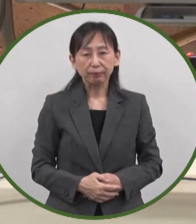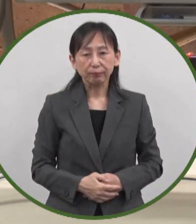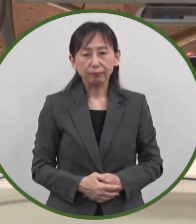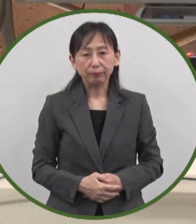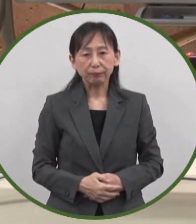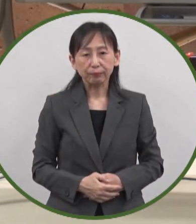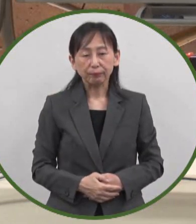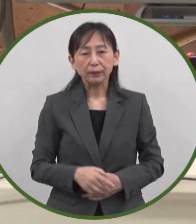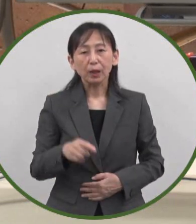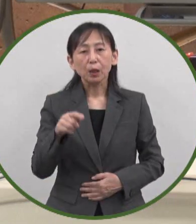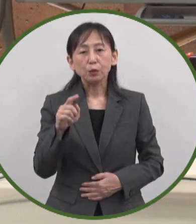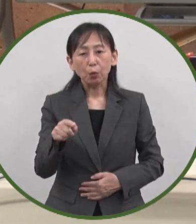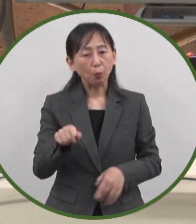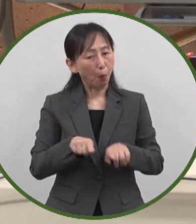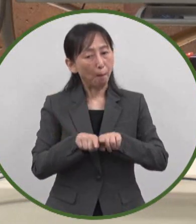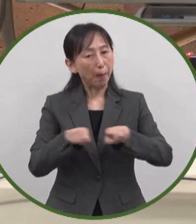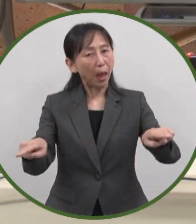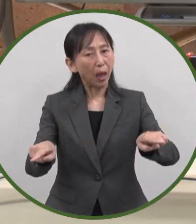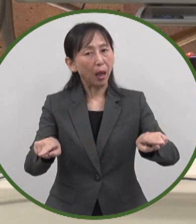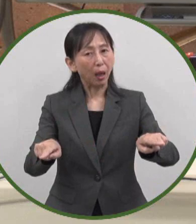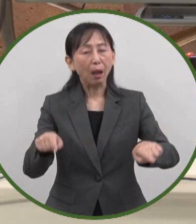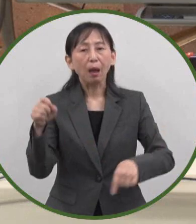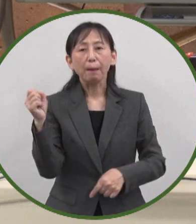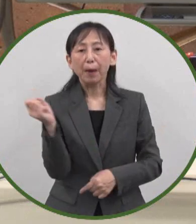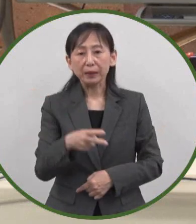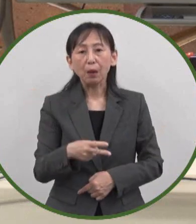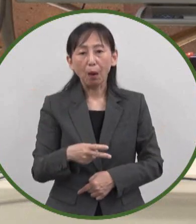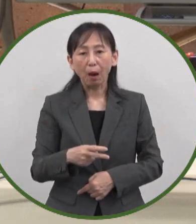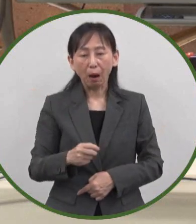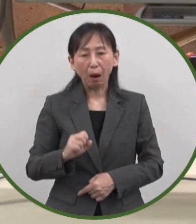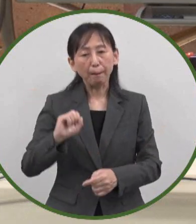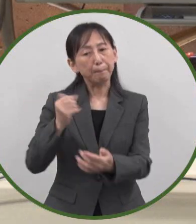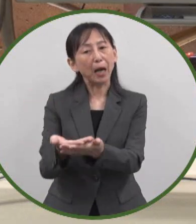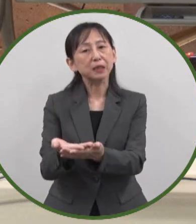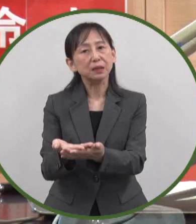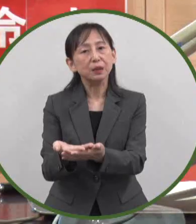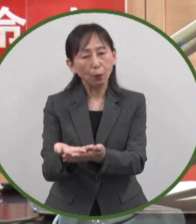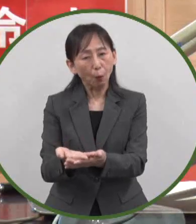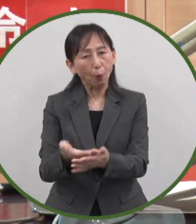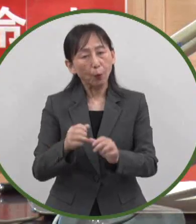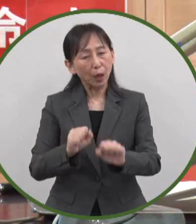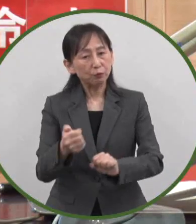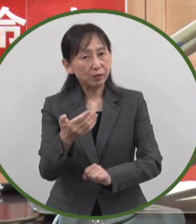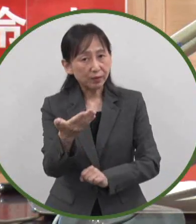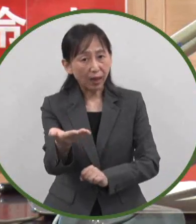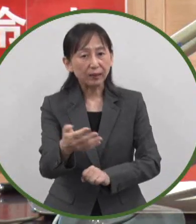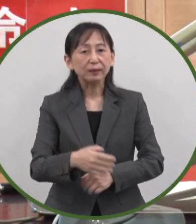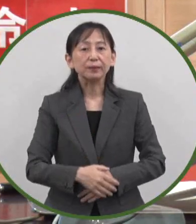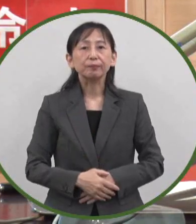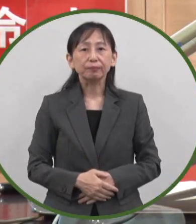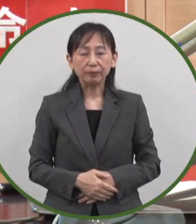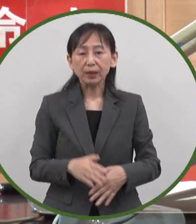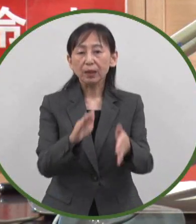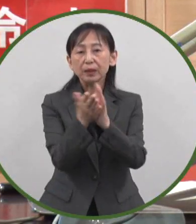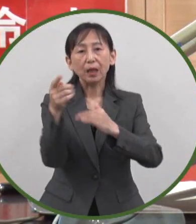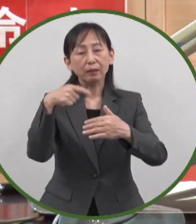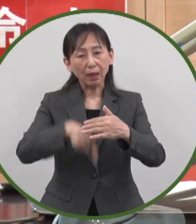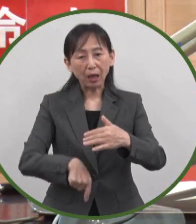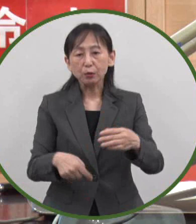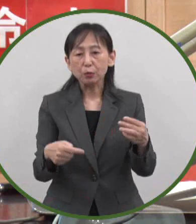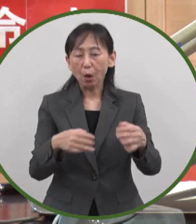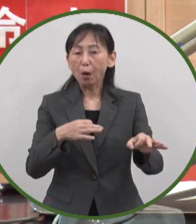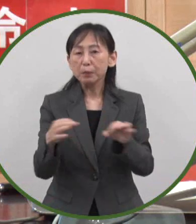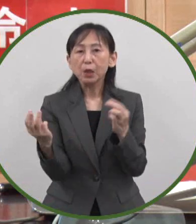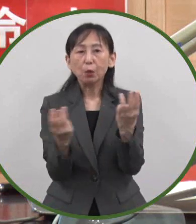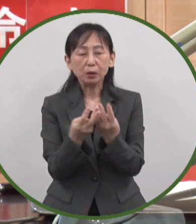どういった場合にその命令を行ったり、過料を課したりされるのか、その考えを。 県内にはですね、2万店